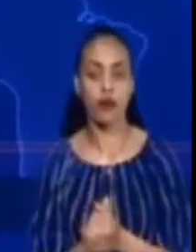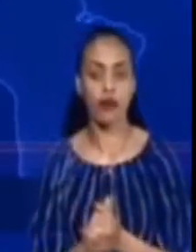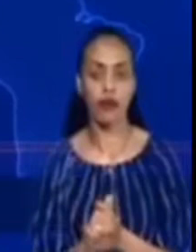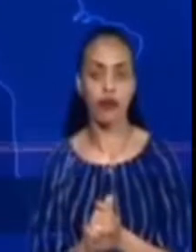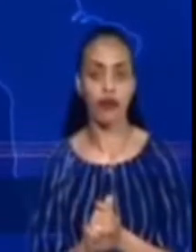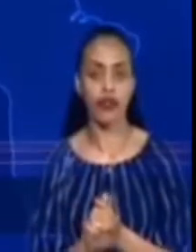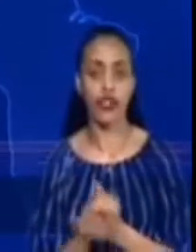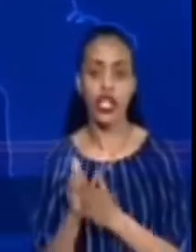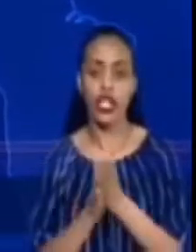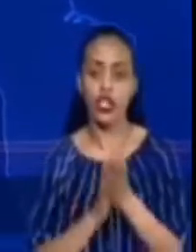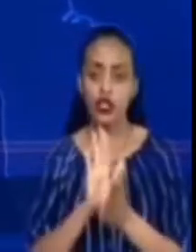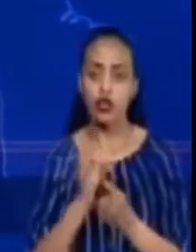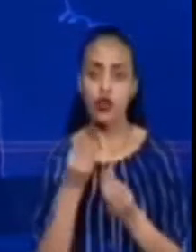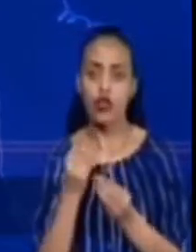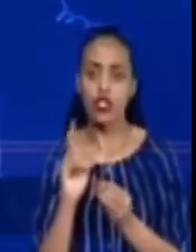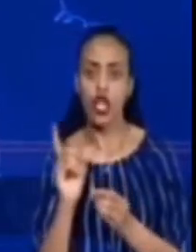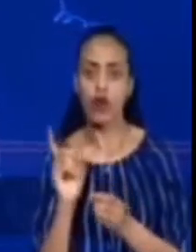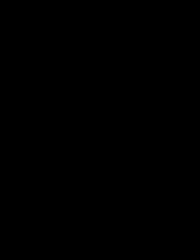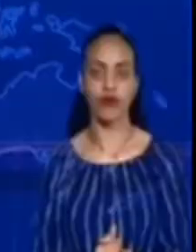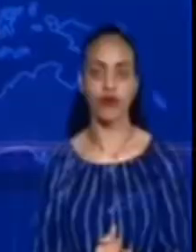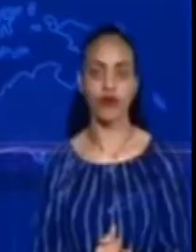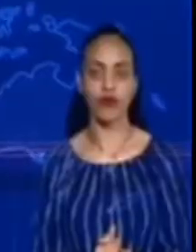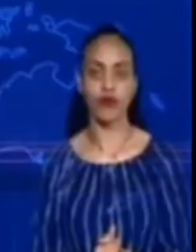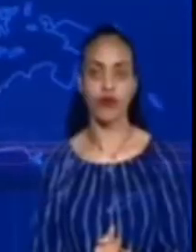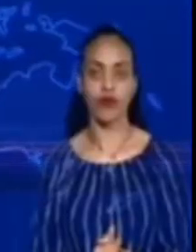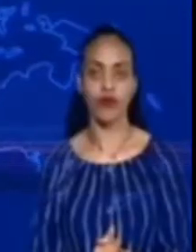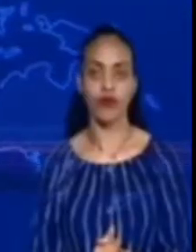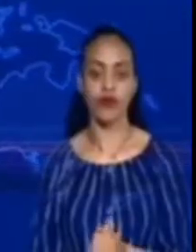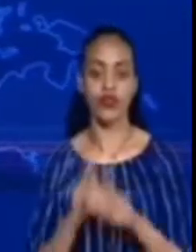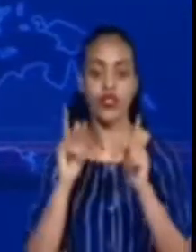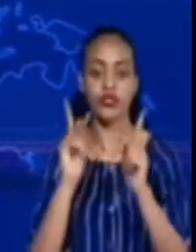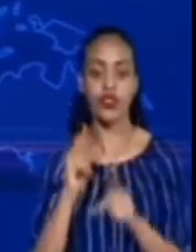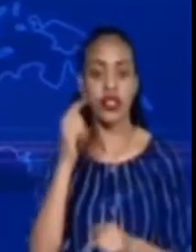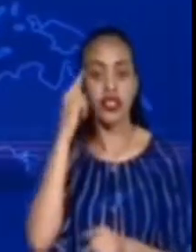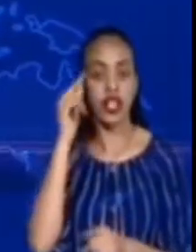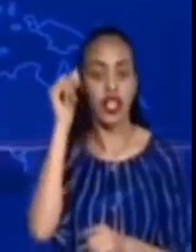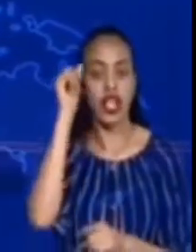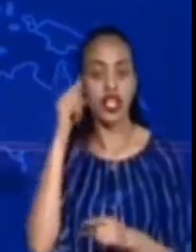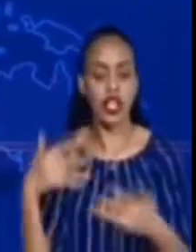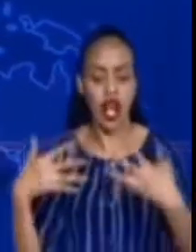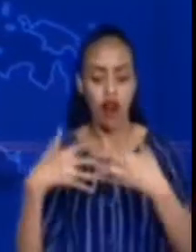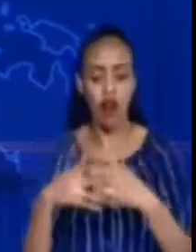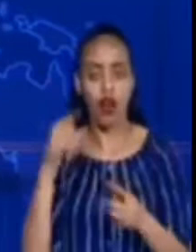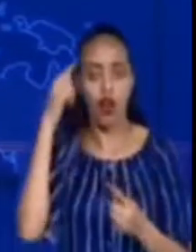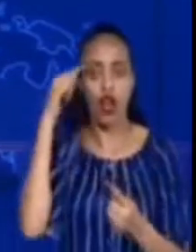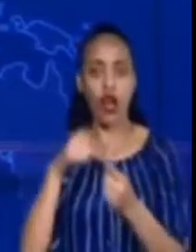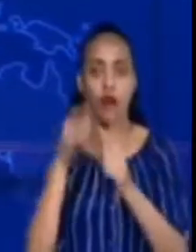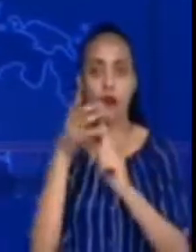ስለ ጀበሉ ይቅር አንናገርም ስለ እነሱ መልካም አስተማሪ እንኳን ከተናገርን ዘመድኩን